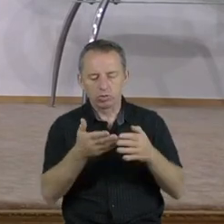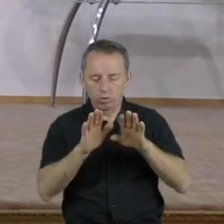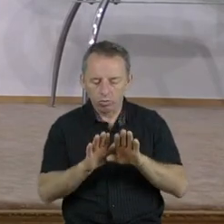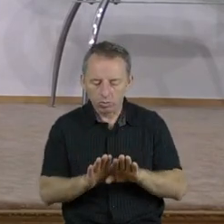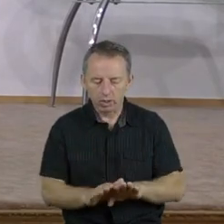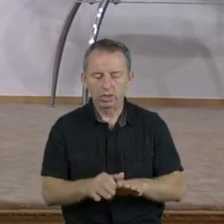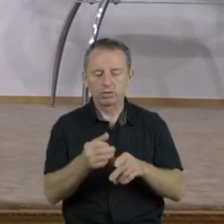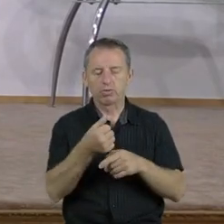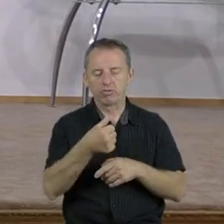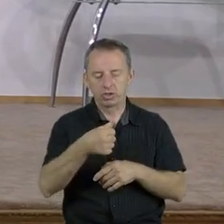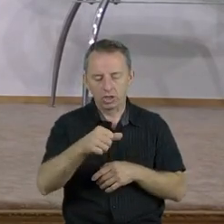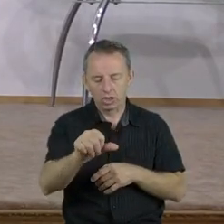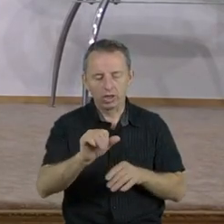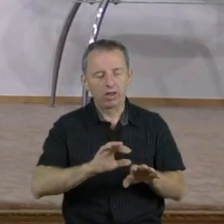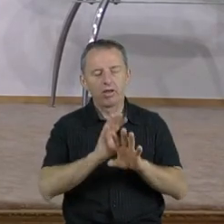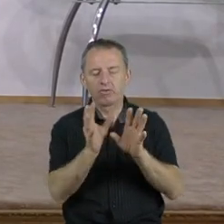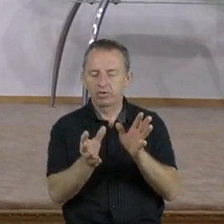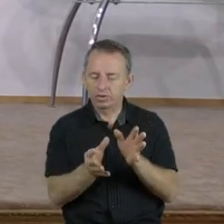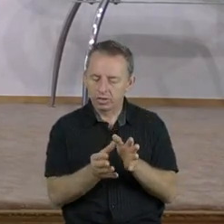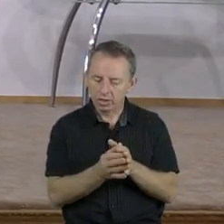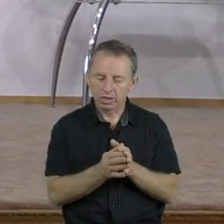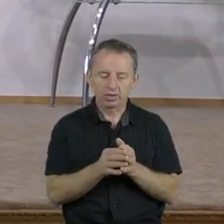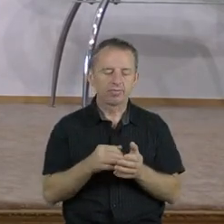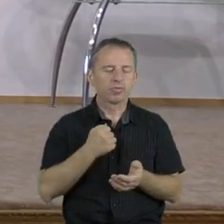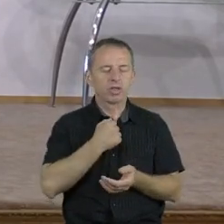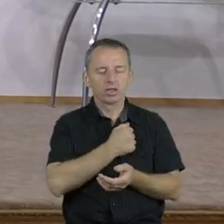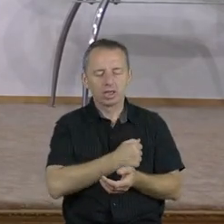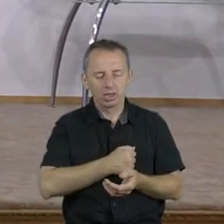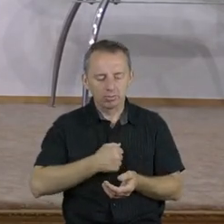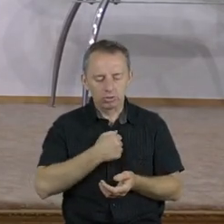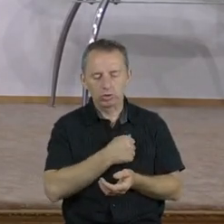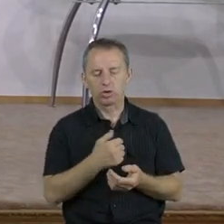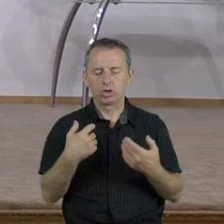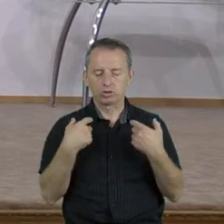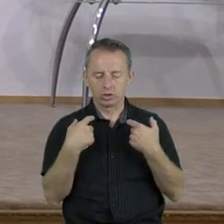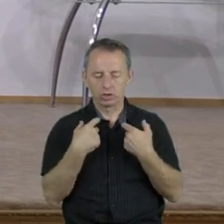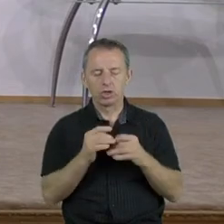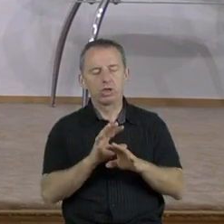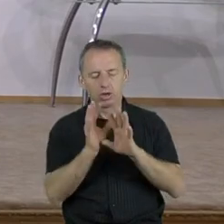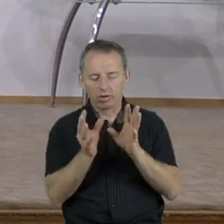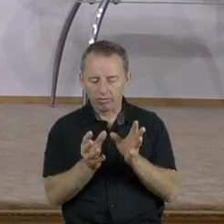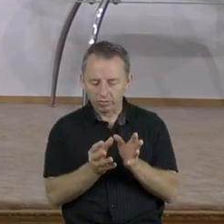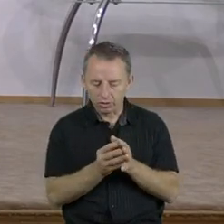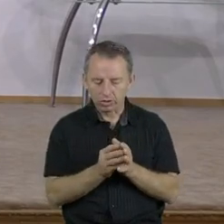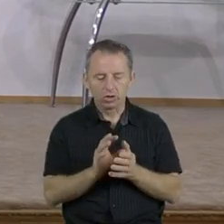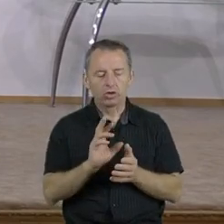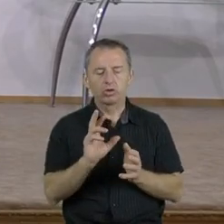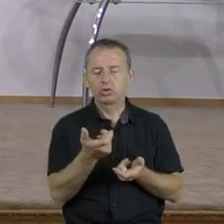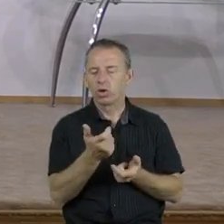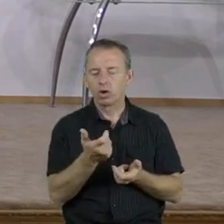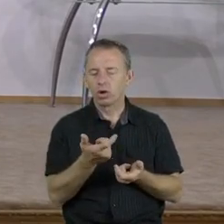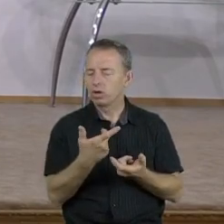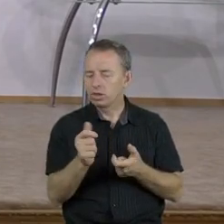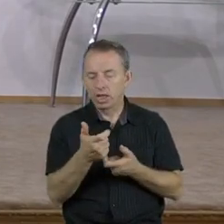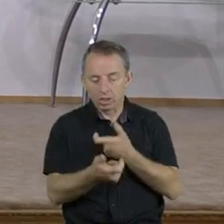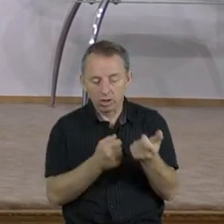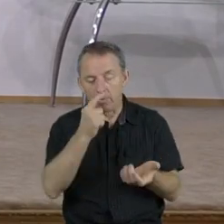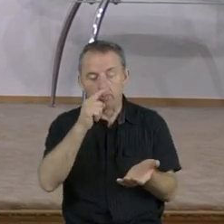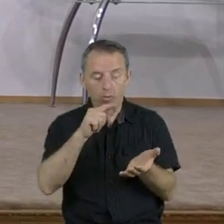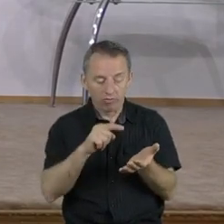tygodniu, za wszystko, czym Cię zasmuciliśmy, za wszystko, czego nie zrobiliśmy, a